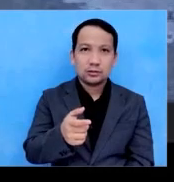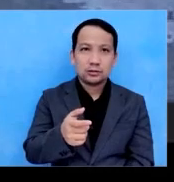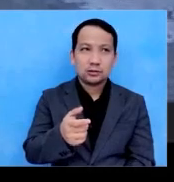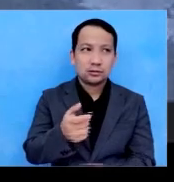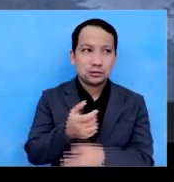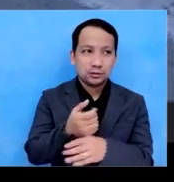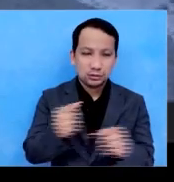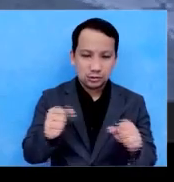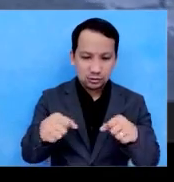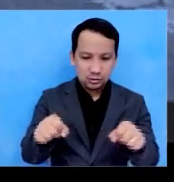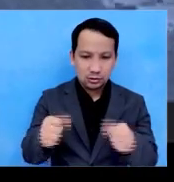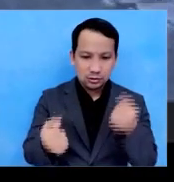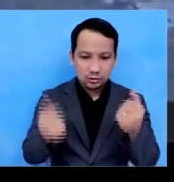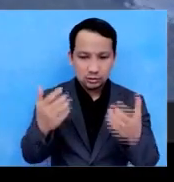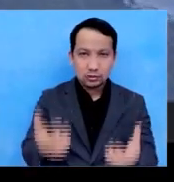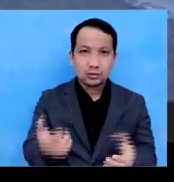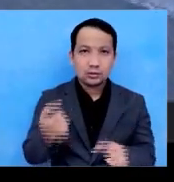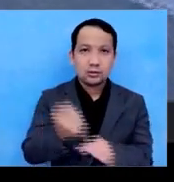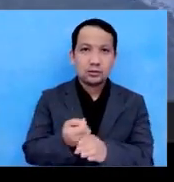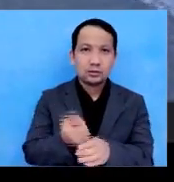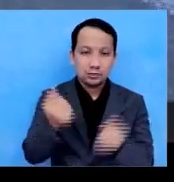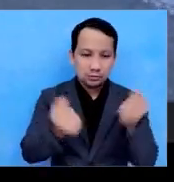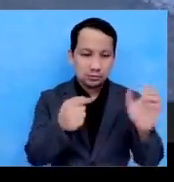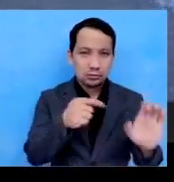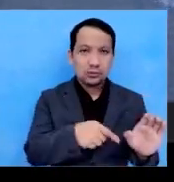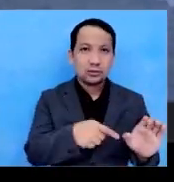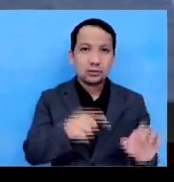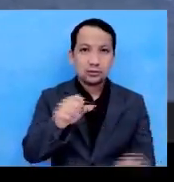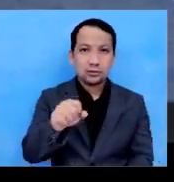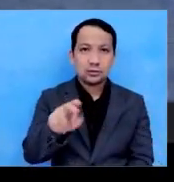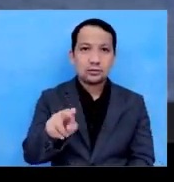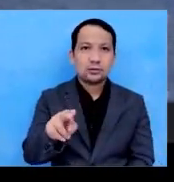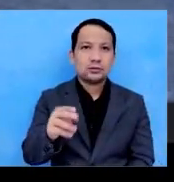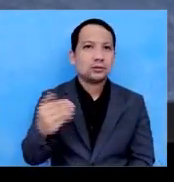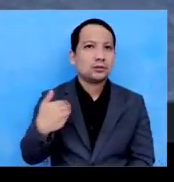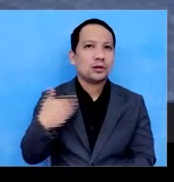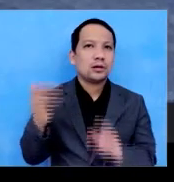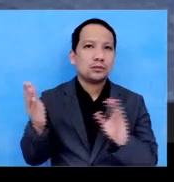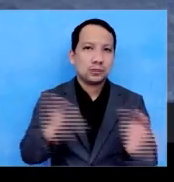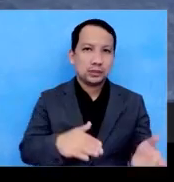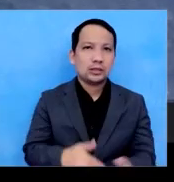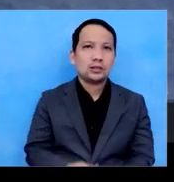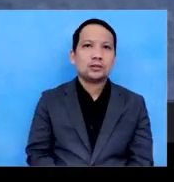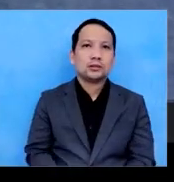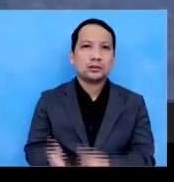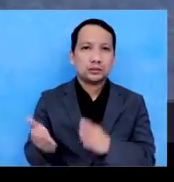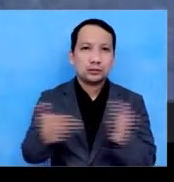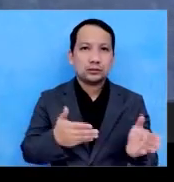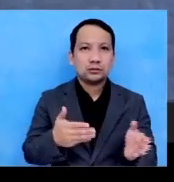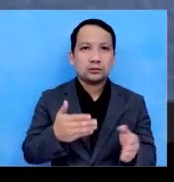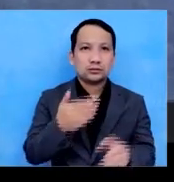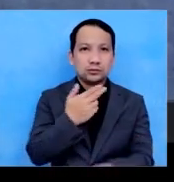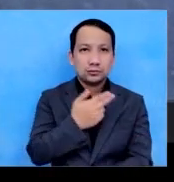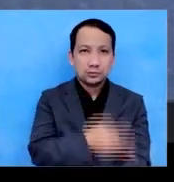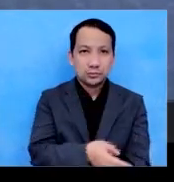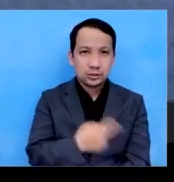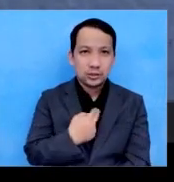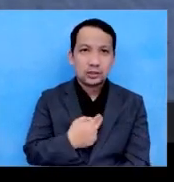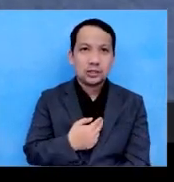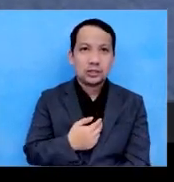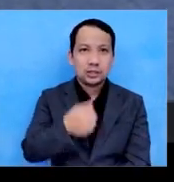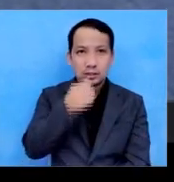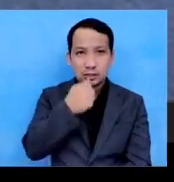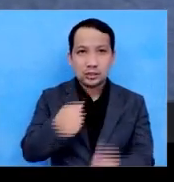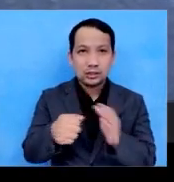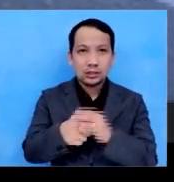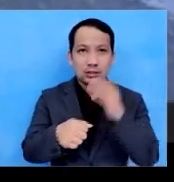driver ng truck. Pero ang tsuper ng nakabanggang SUV, dead on arrival sa ospital. Napag-alaman na ninakaw pala ng lalaki